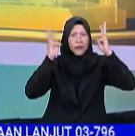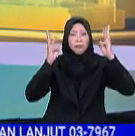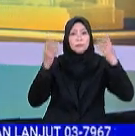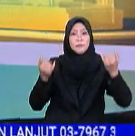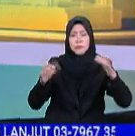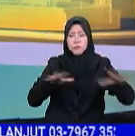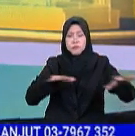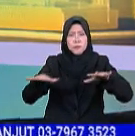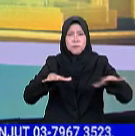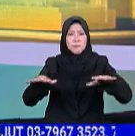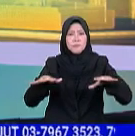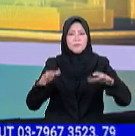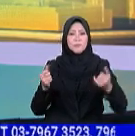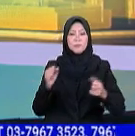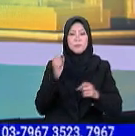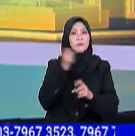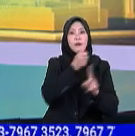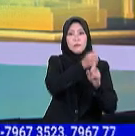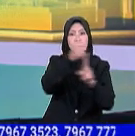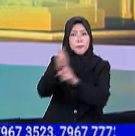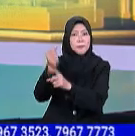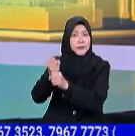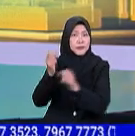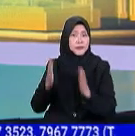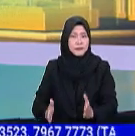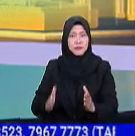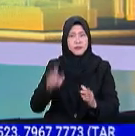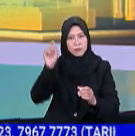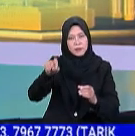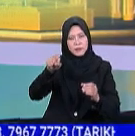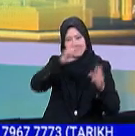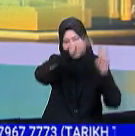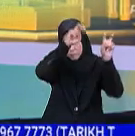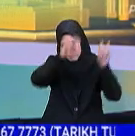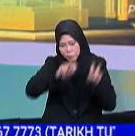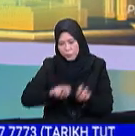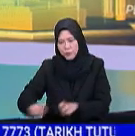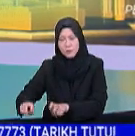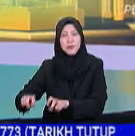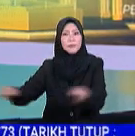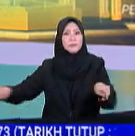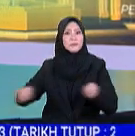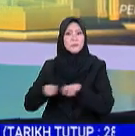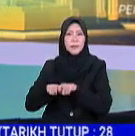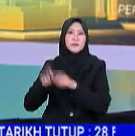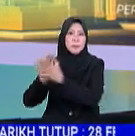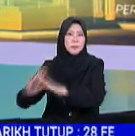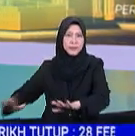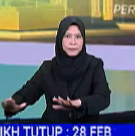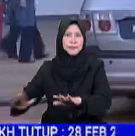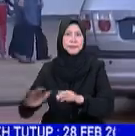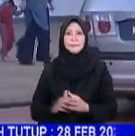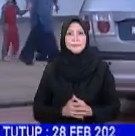itu dan kaki tangan diarah mengosongkan bangunan serta turun ke kawasan lapang berhampiran.